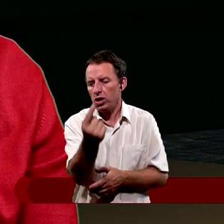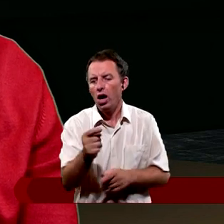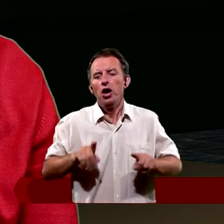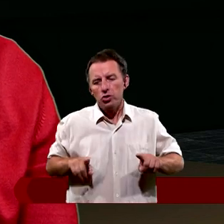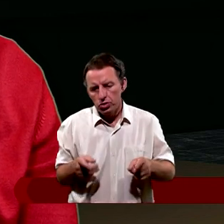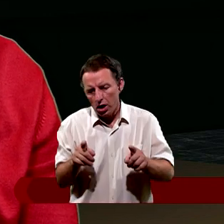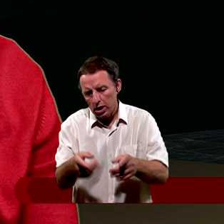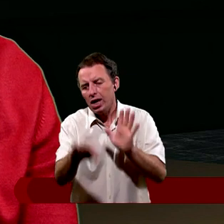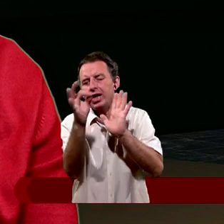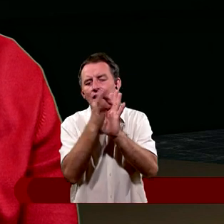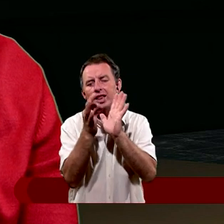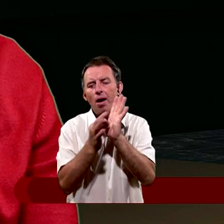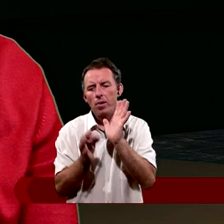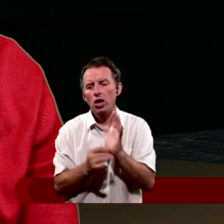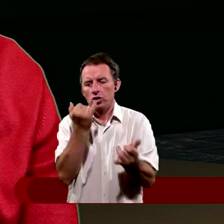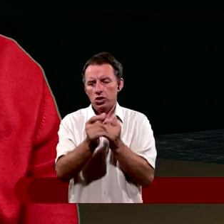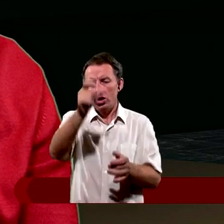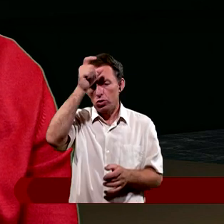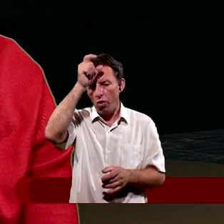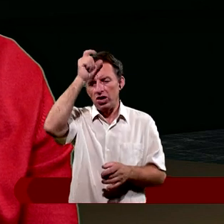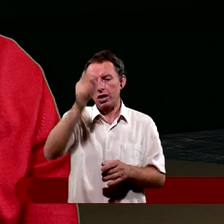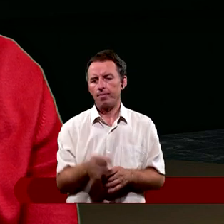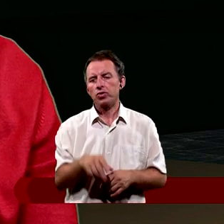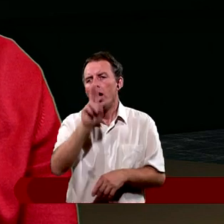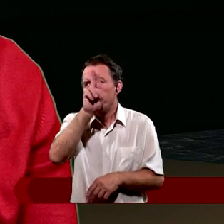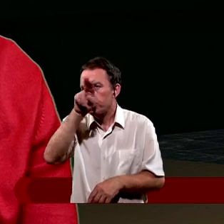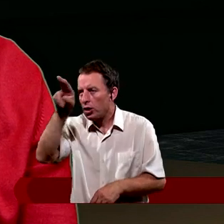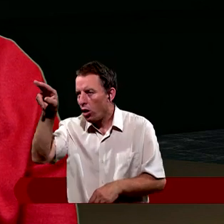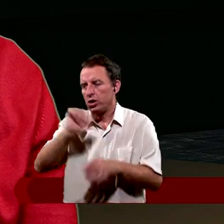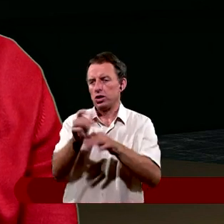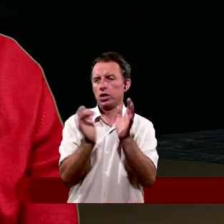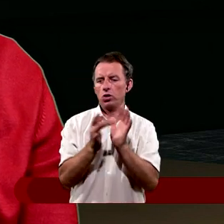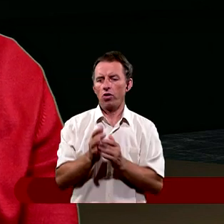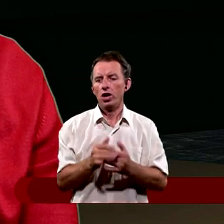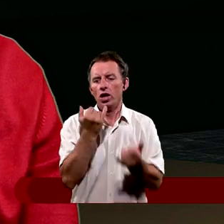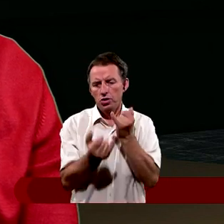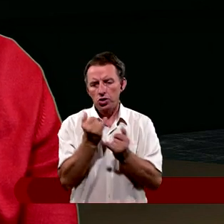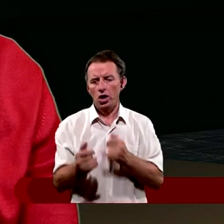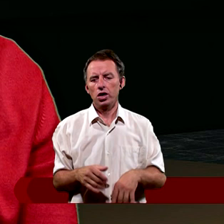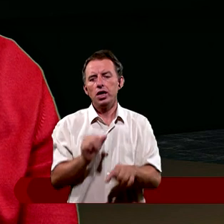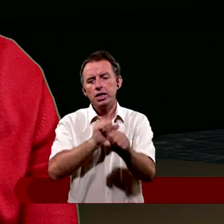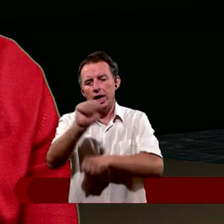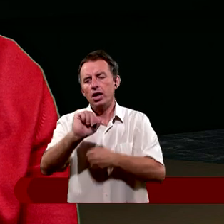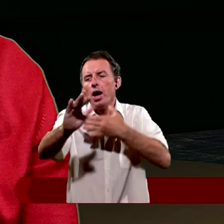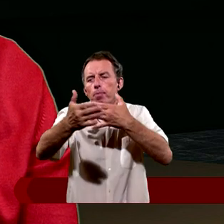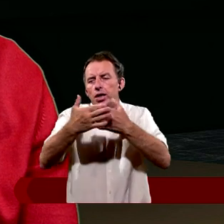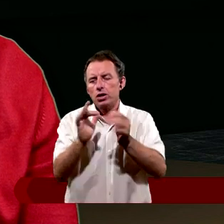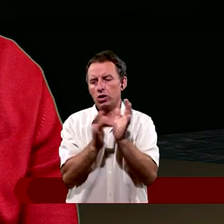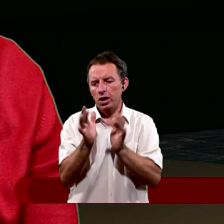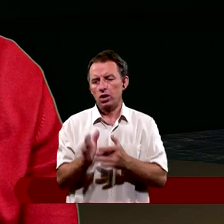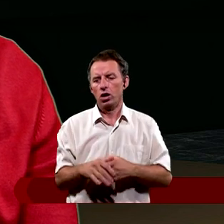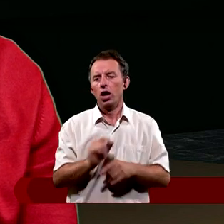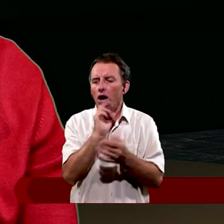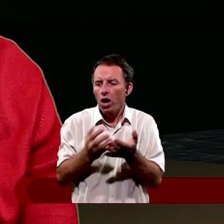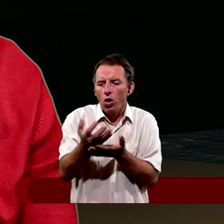się to systematycznie. Jeżeli człowiek przygląda się Jezusowi, jeżeli jest blisko z Nim,